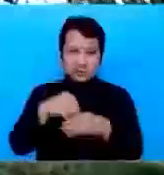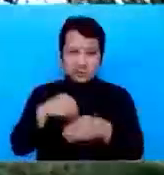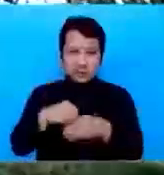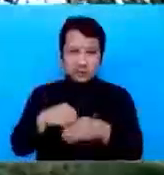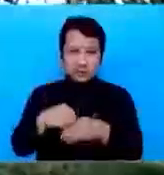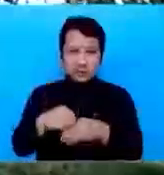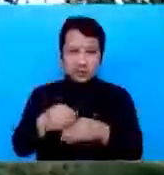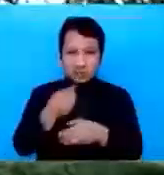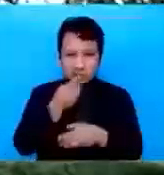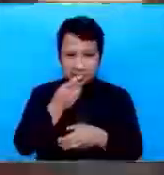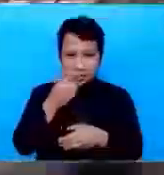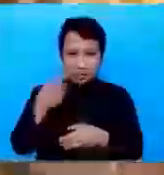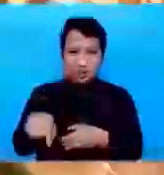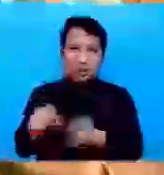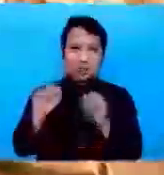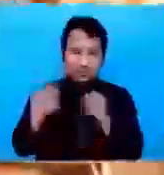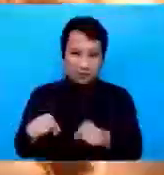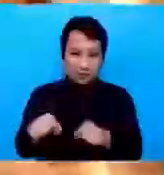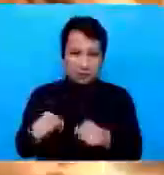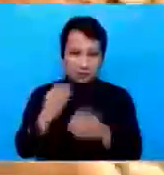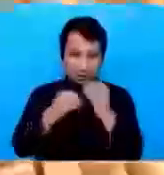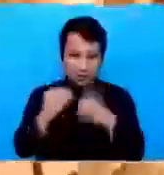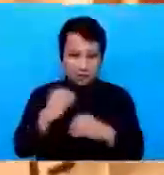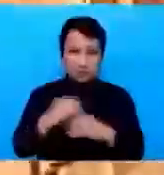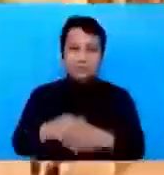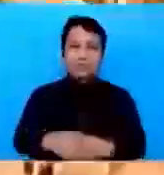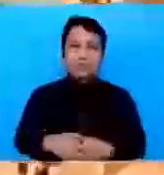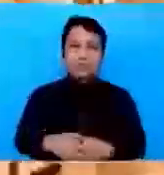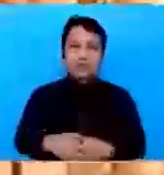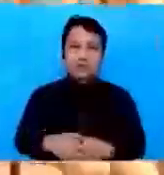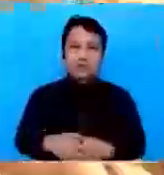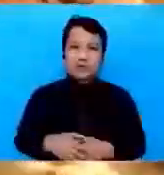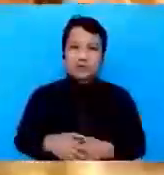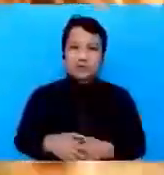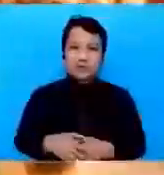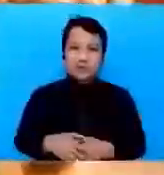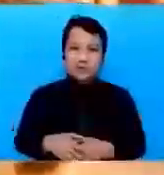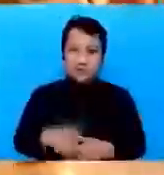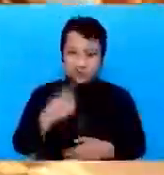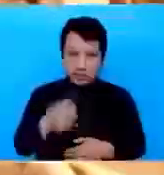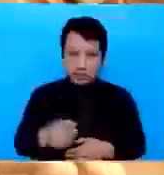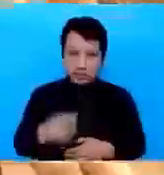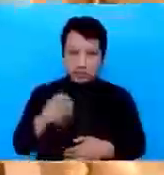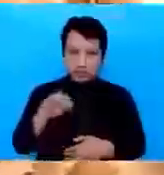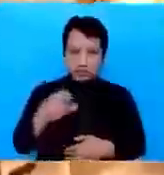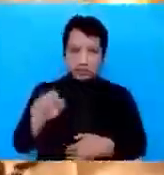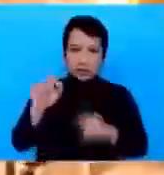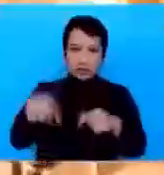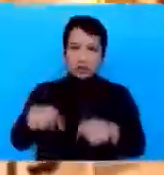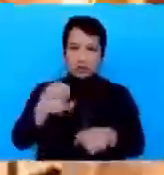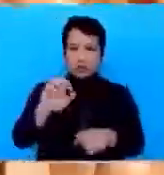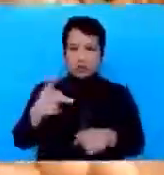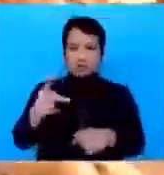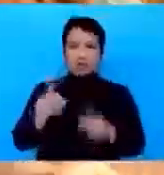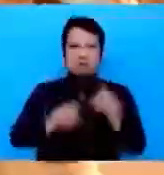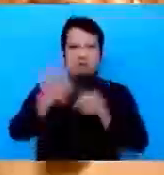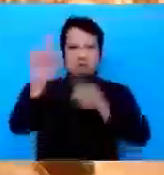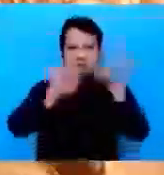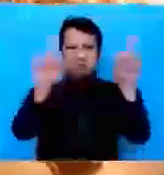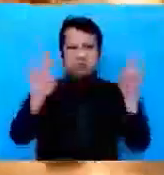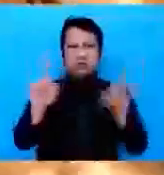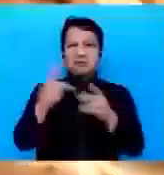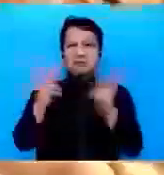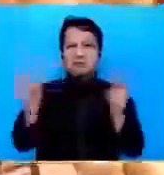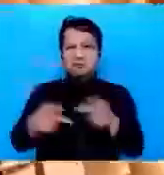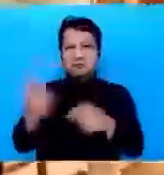areas na pwedeng kainan. Cheryl, may mga fireworks display din dito sa EK. Yun nga lang, mga pili lang ang araw